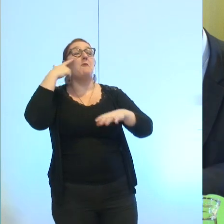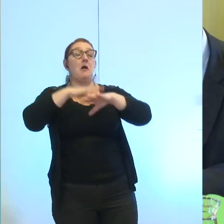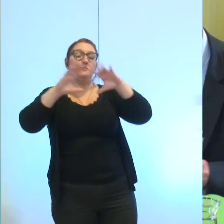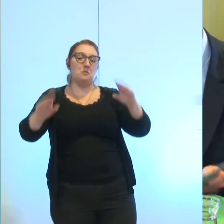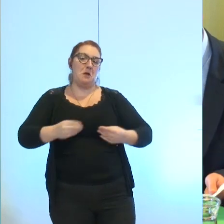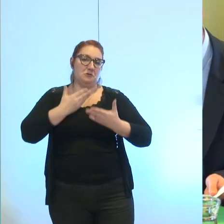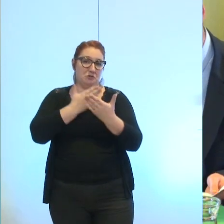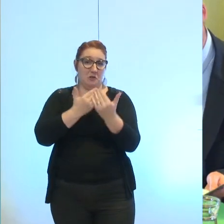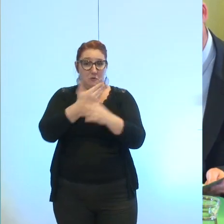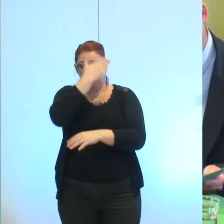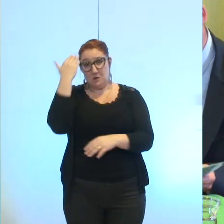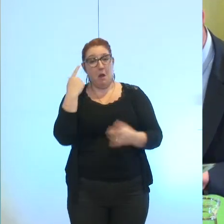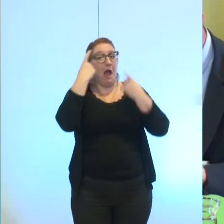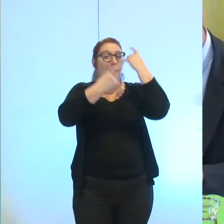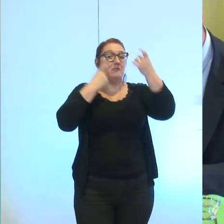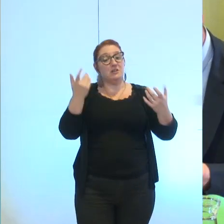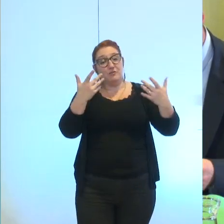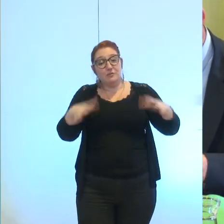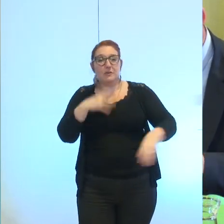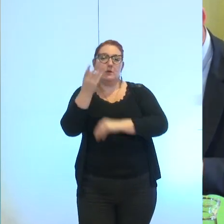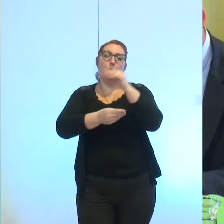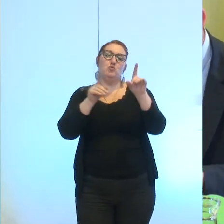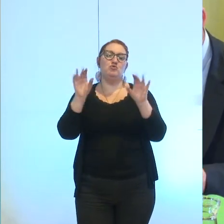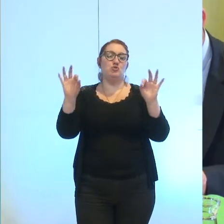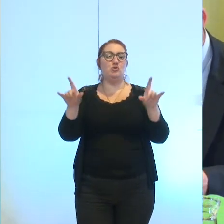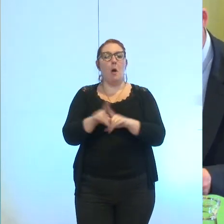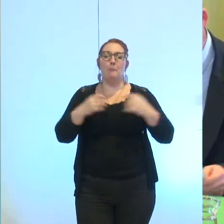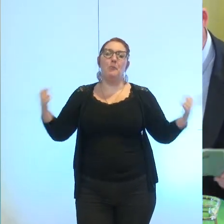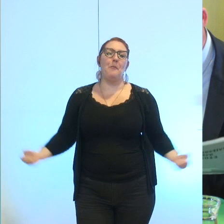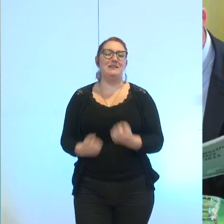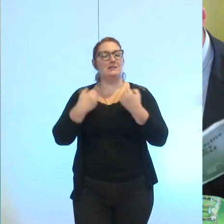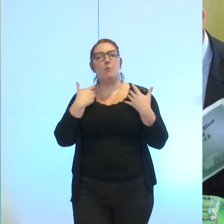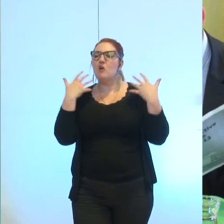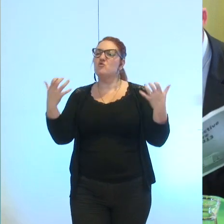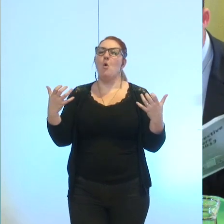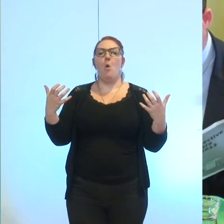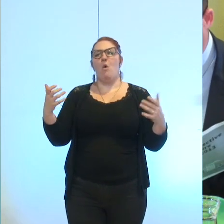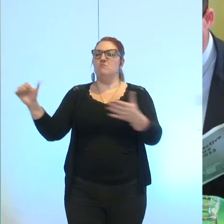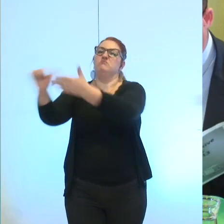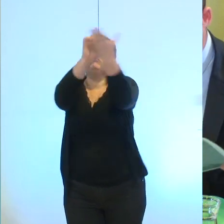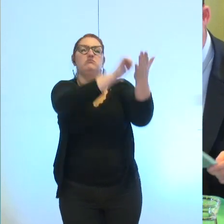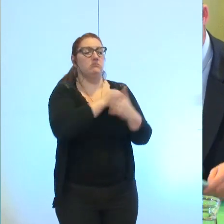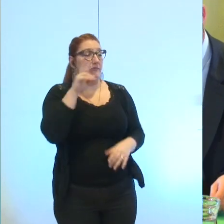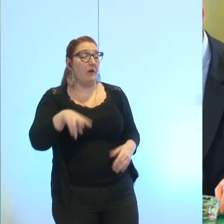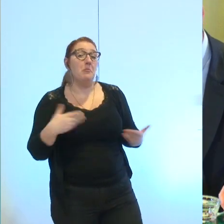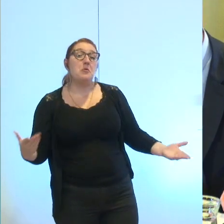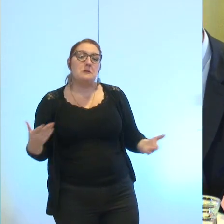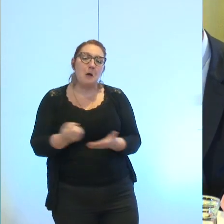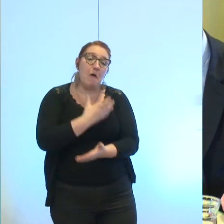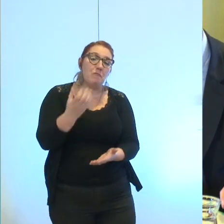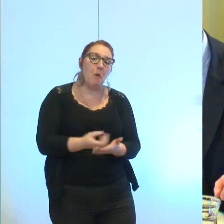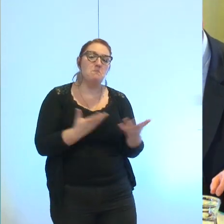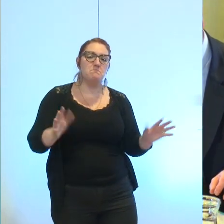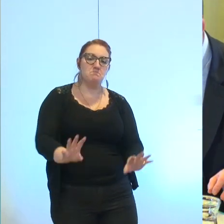ne sais pas si votre réflexion a été aboutie ou c'est juste un coup de com que vous avez fait en tout cas pour l'instant on reste un peu sur notre fin